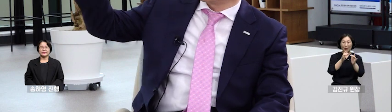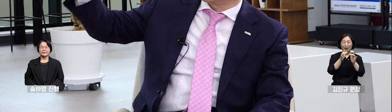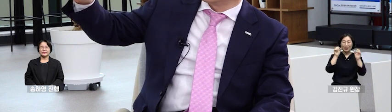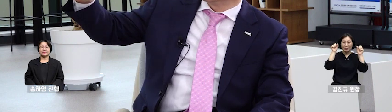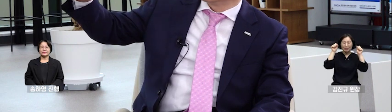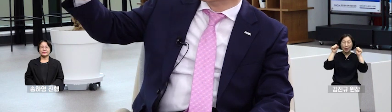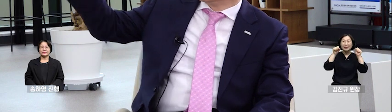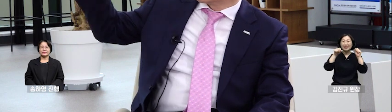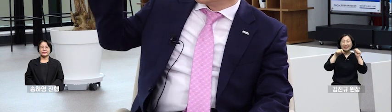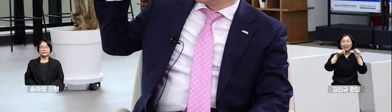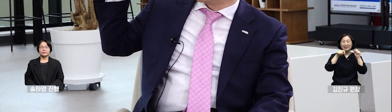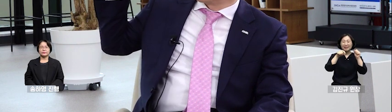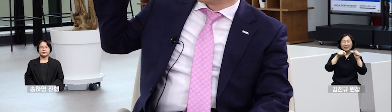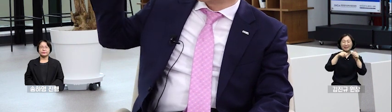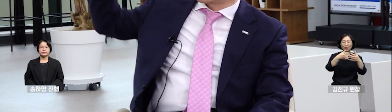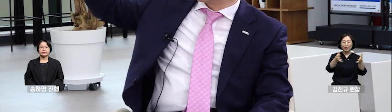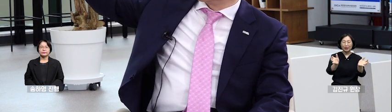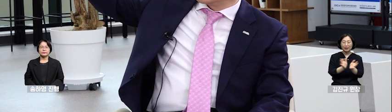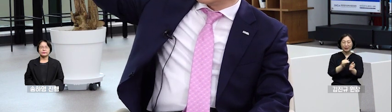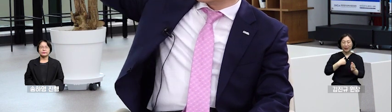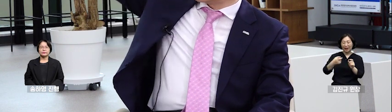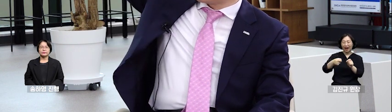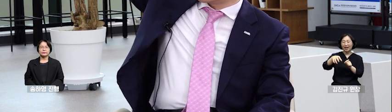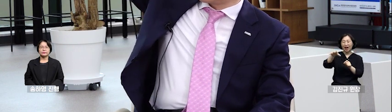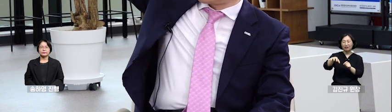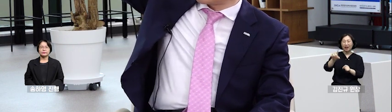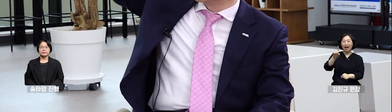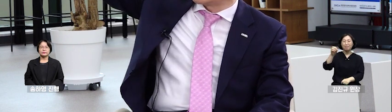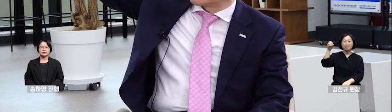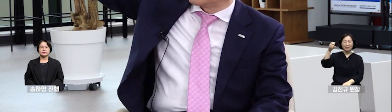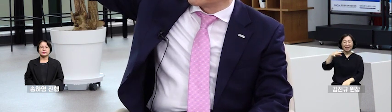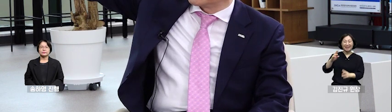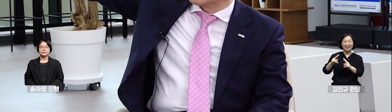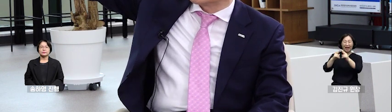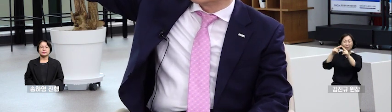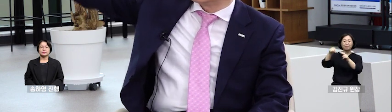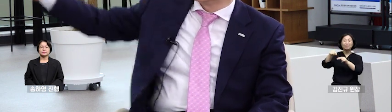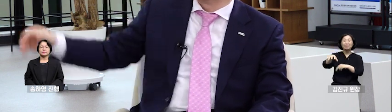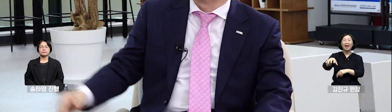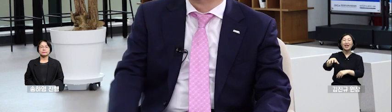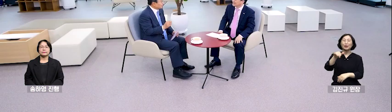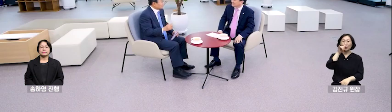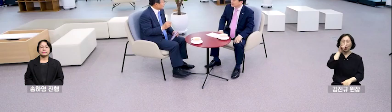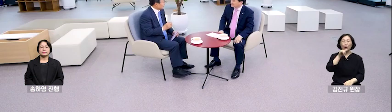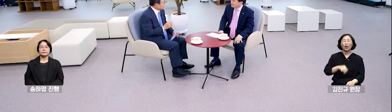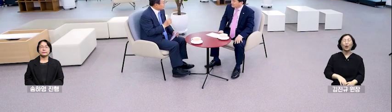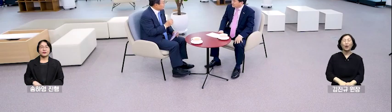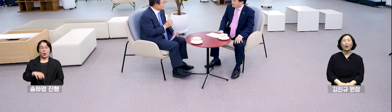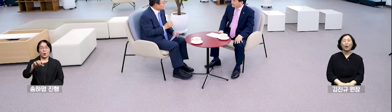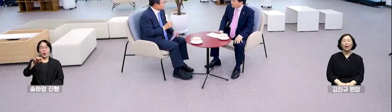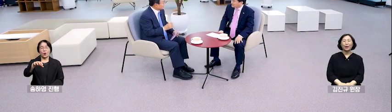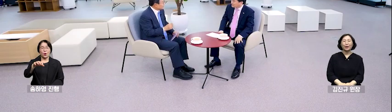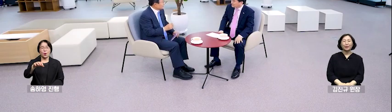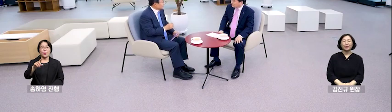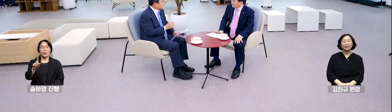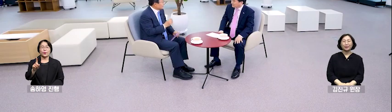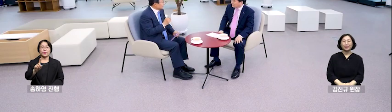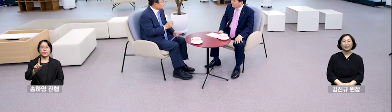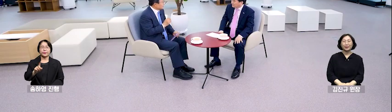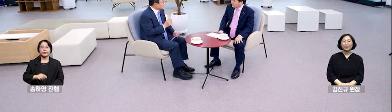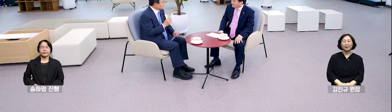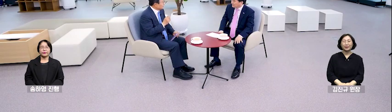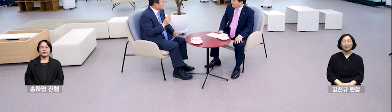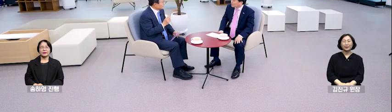호텔 드 코리아 대부분 저희 부분에서 가까운데 그 한 비타 바로 근처에 있다고 보시면 되겠습니다 여기가 아까 말씀하신 즉